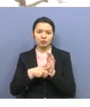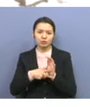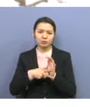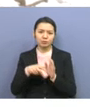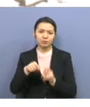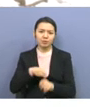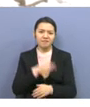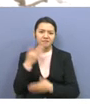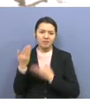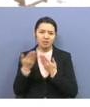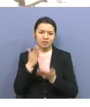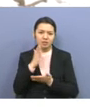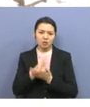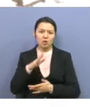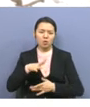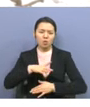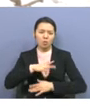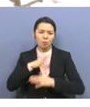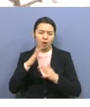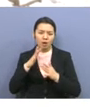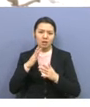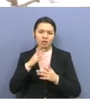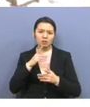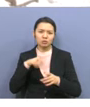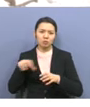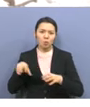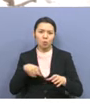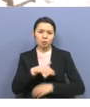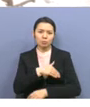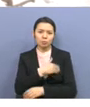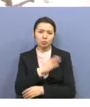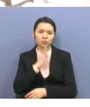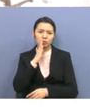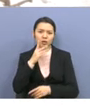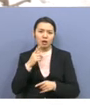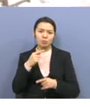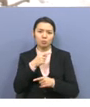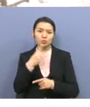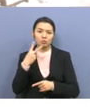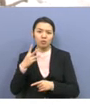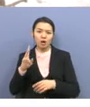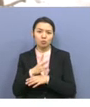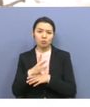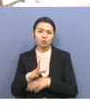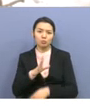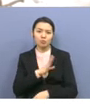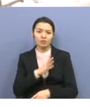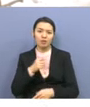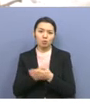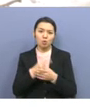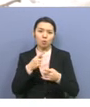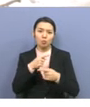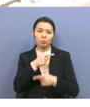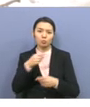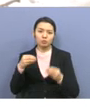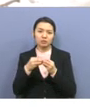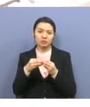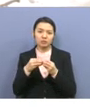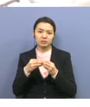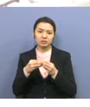жел тұрады. Туман басып көктайғақ орын алады. Ауа температурасы күндіз -2, ал түнде кейбір жерлерде 10 градусқа дейін